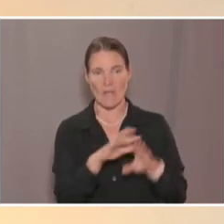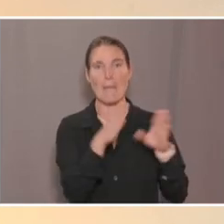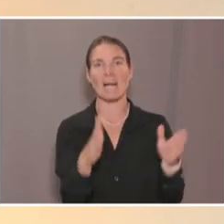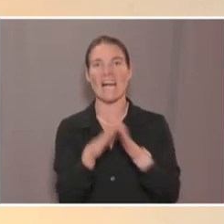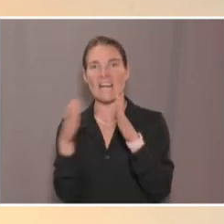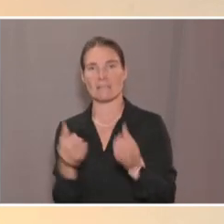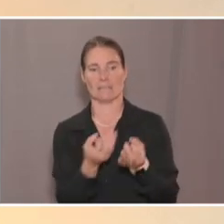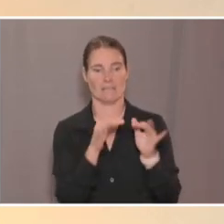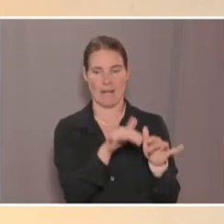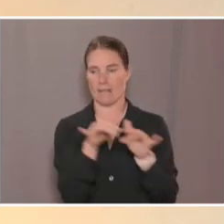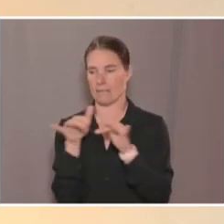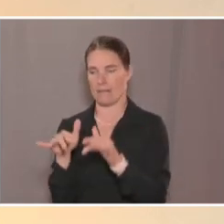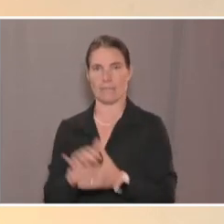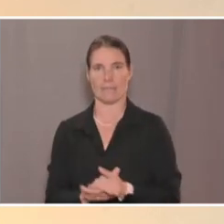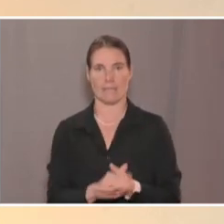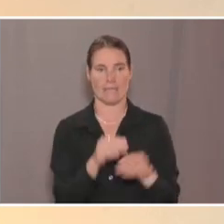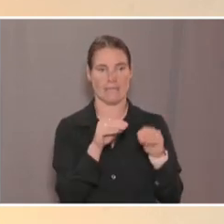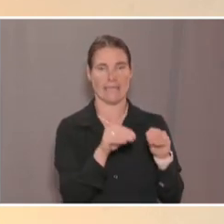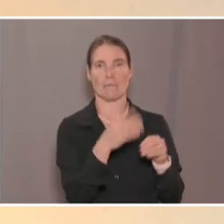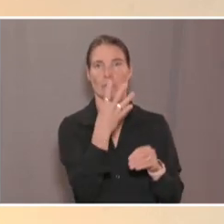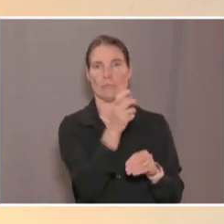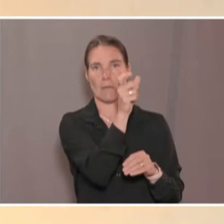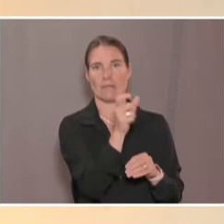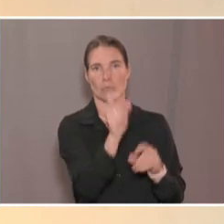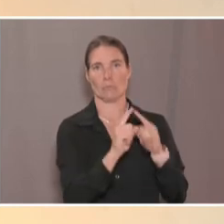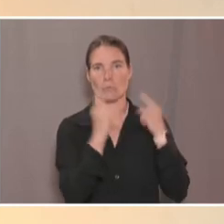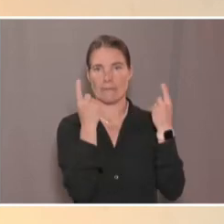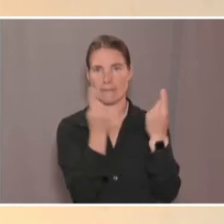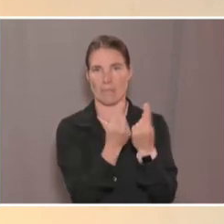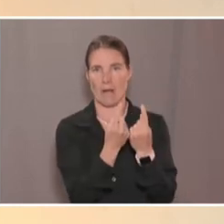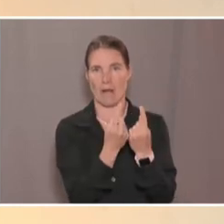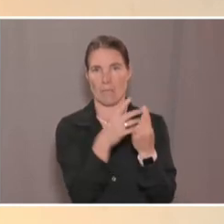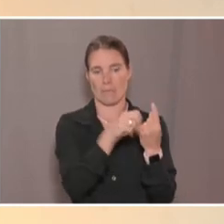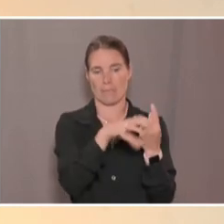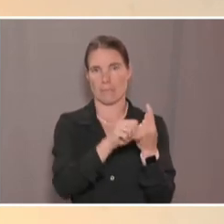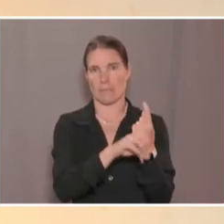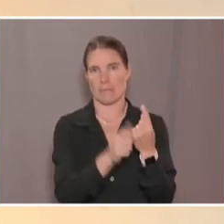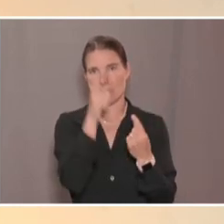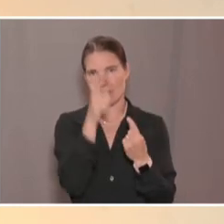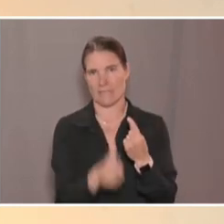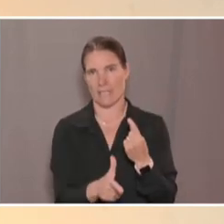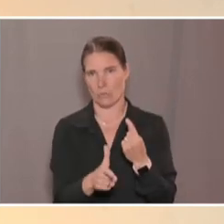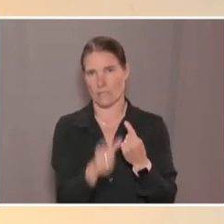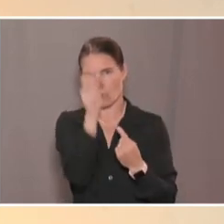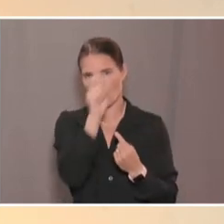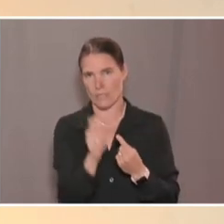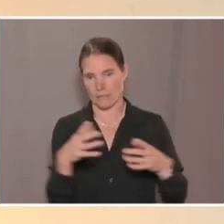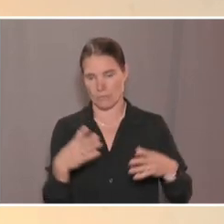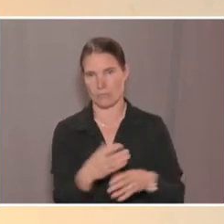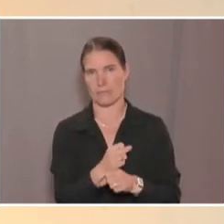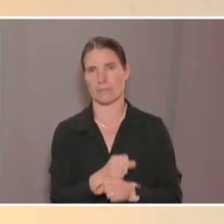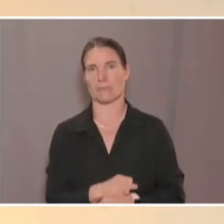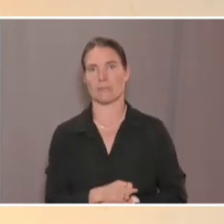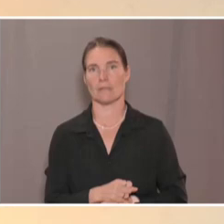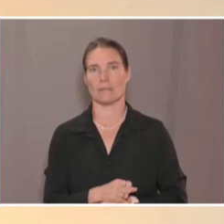Verfügung. Bei einer Belegung mit 4 Personen pro Zimmer konnten insgesamt 200 untergebracht werden. Eine Großküche bekochte